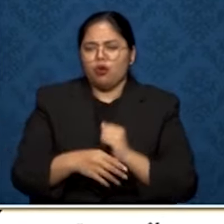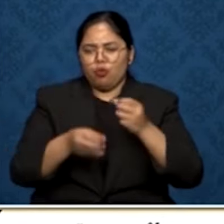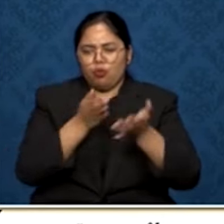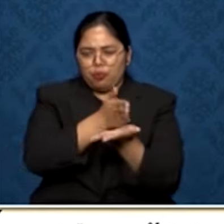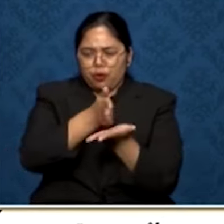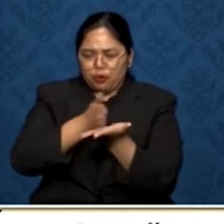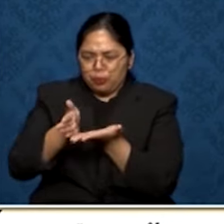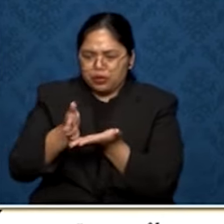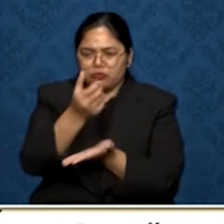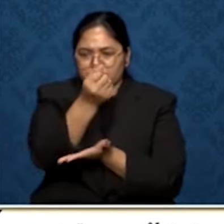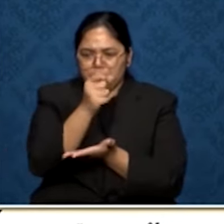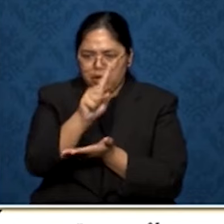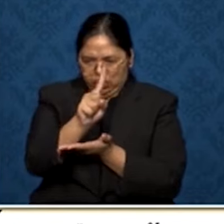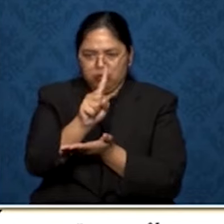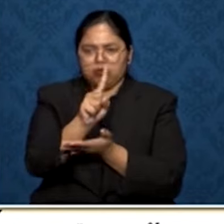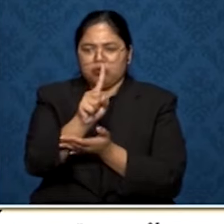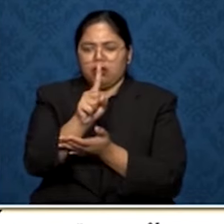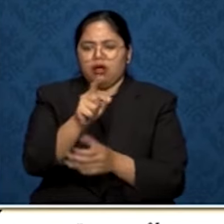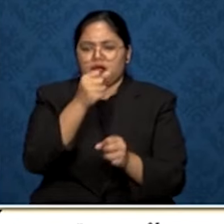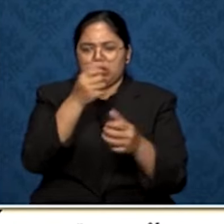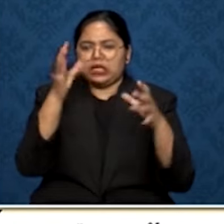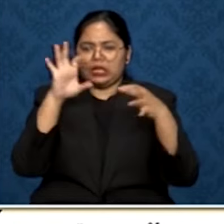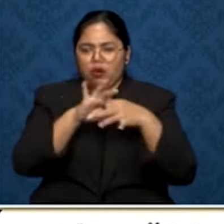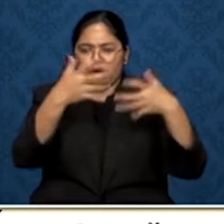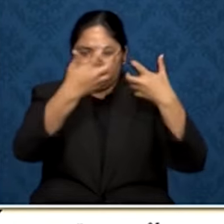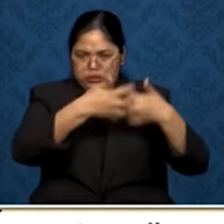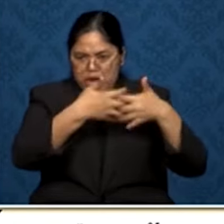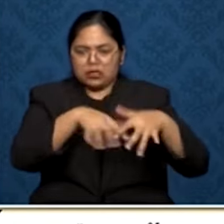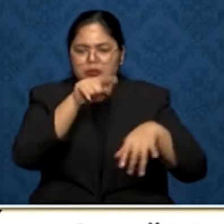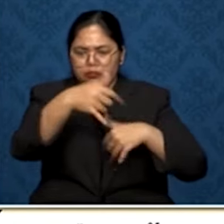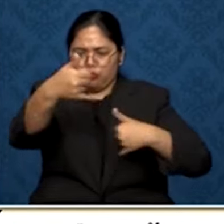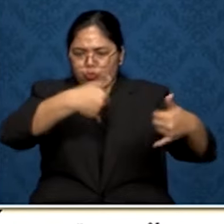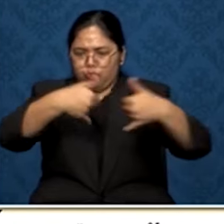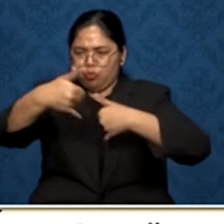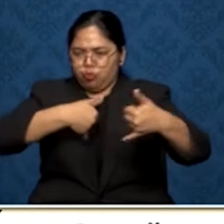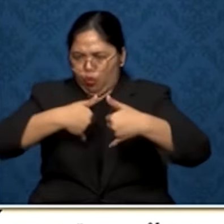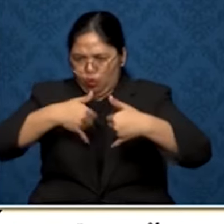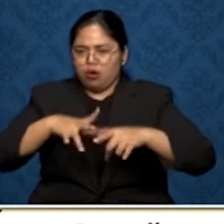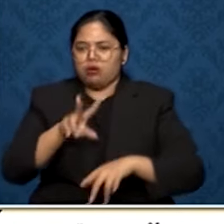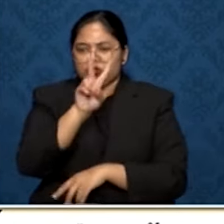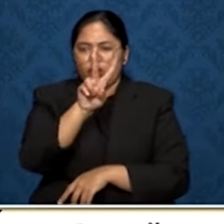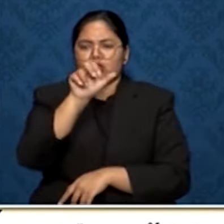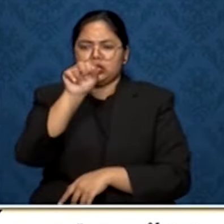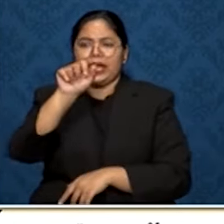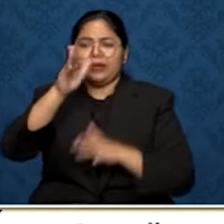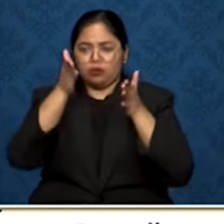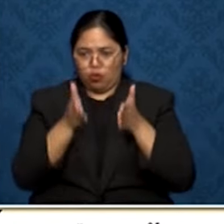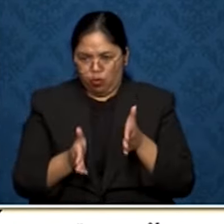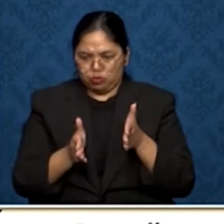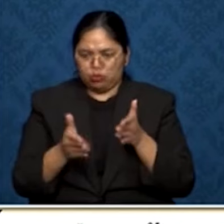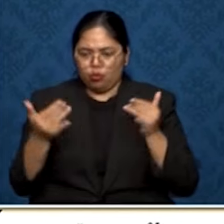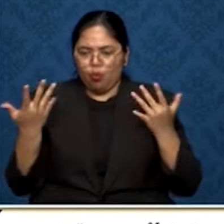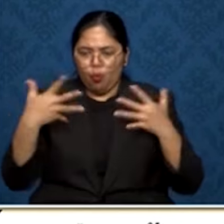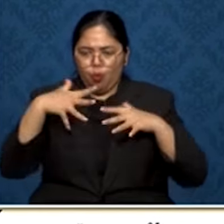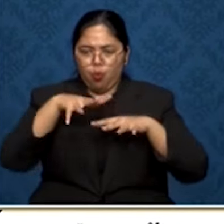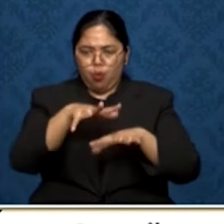อุตสาหกรมมาด้วยโอ้โ ตั้เป้าหมายดีครับผู้เข้าร่วมงาน 2 แนคนครับเนี่ยครับเทส